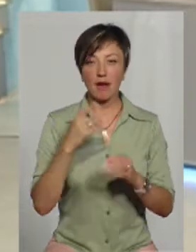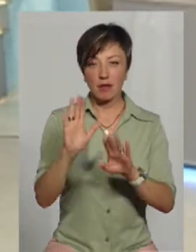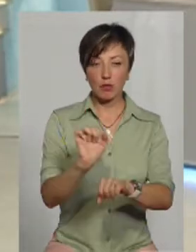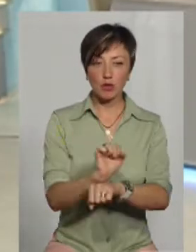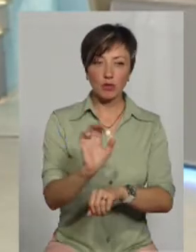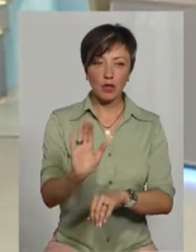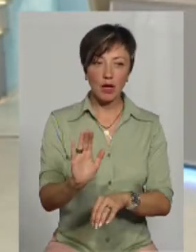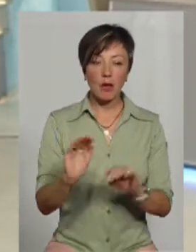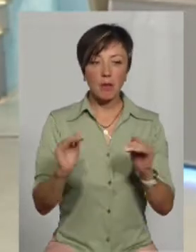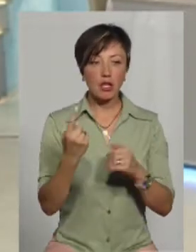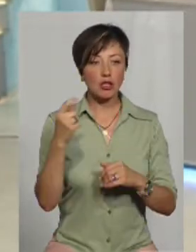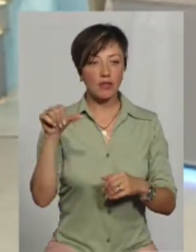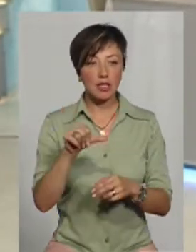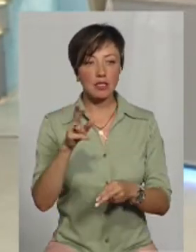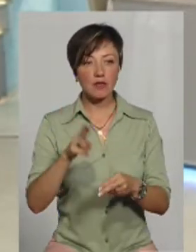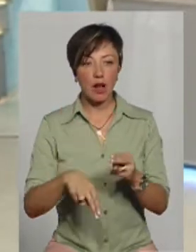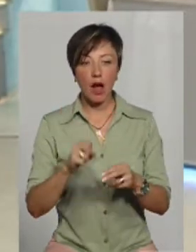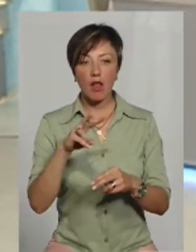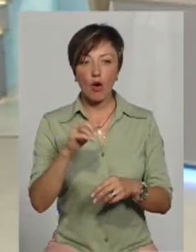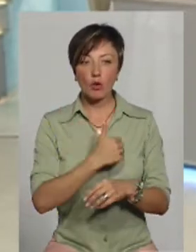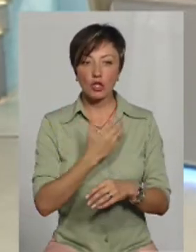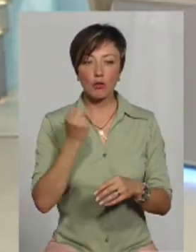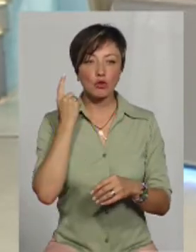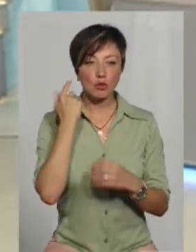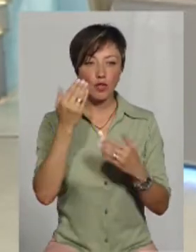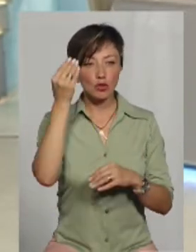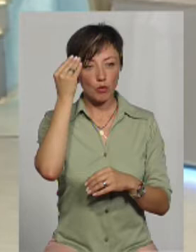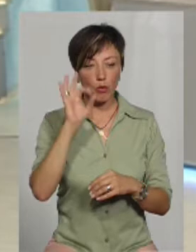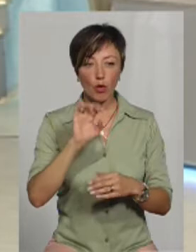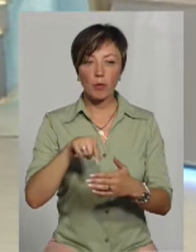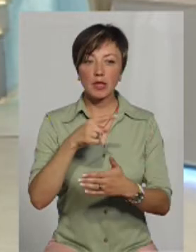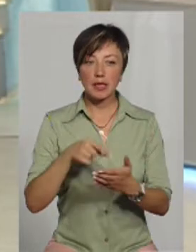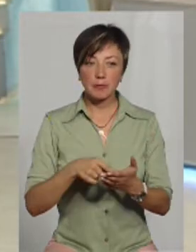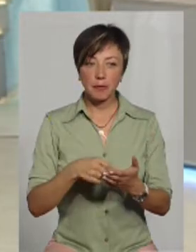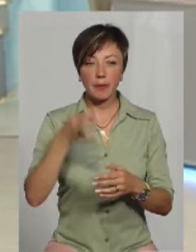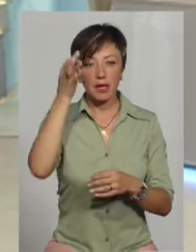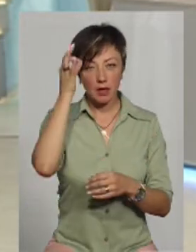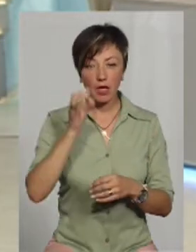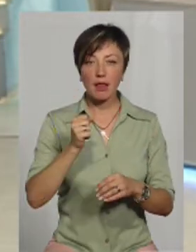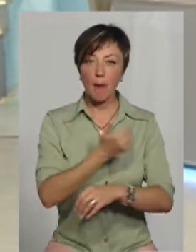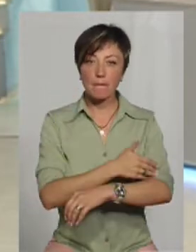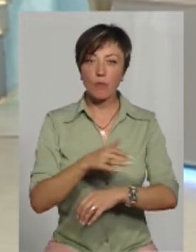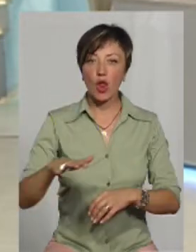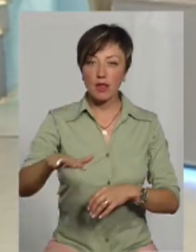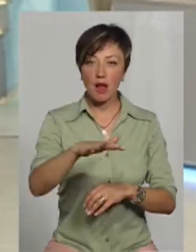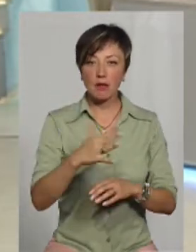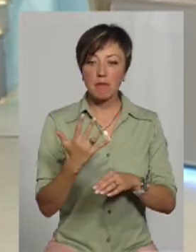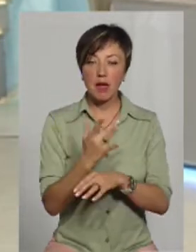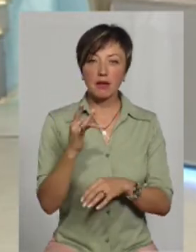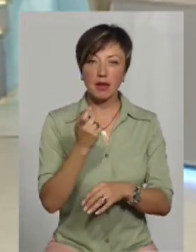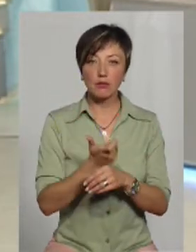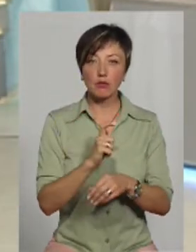вас призупиню, тому що менше хвилини до завершення, але дуже хочете ще почути вашу думку, ось з якого приводу. Ми згадували, що на Полтавщині у п'ятеро